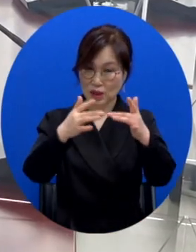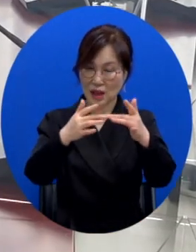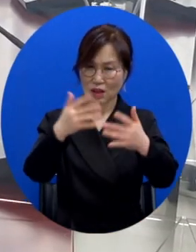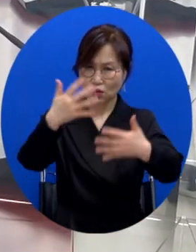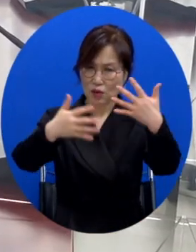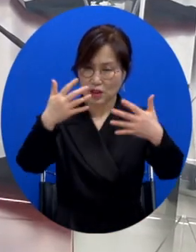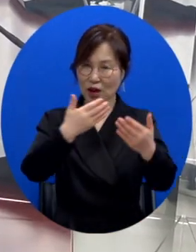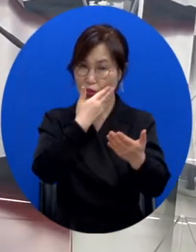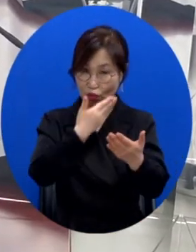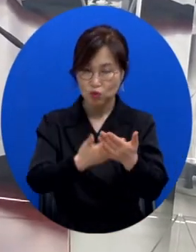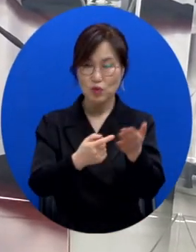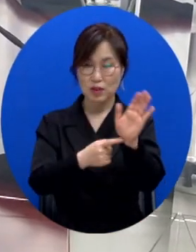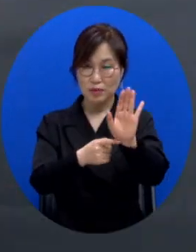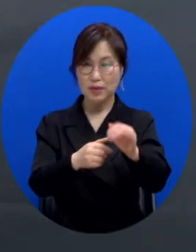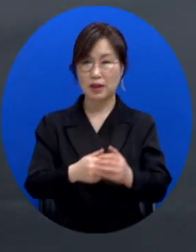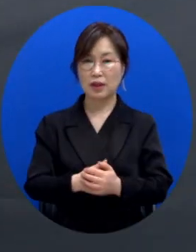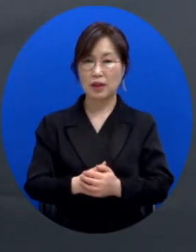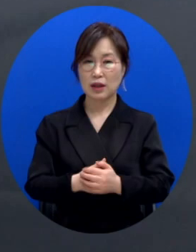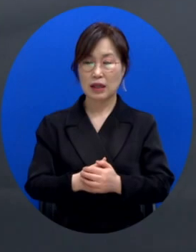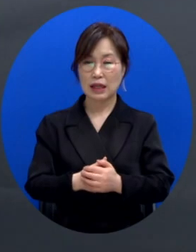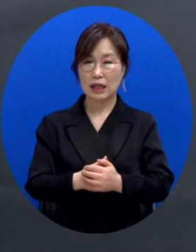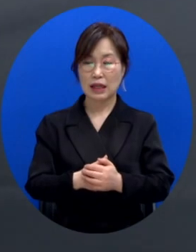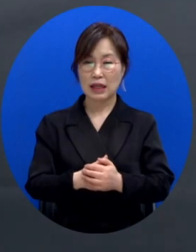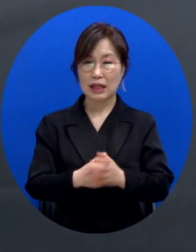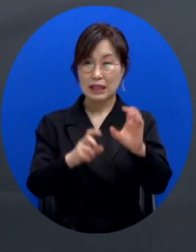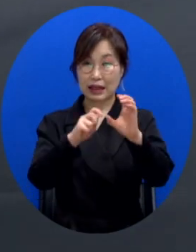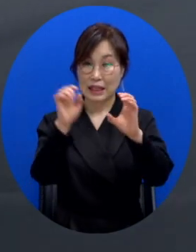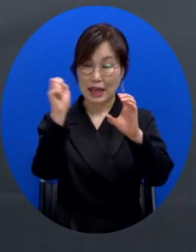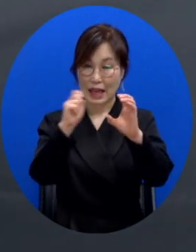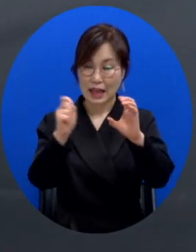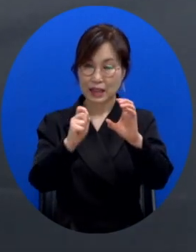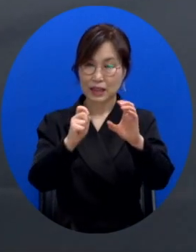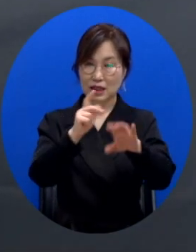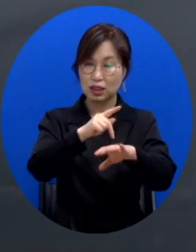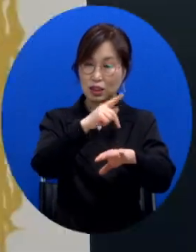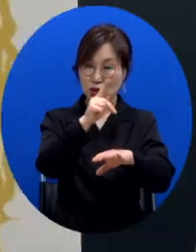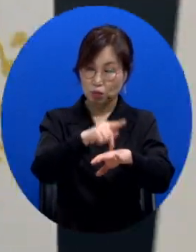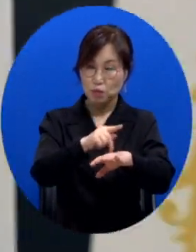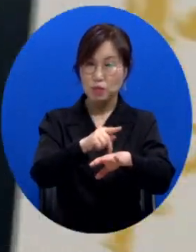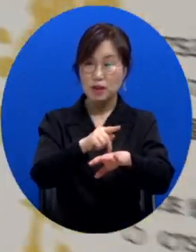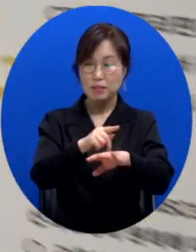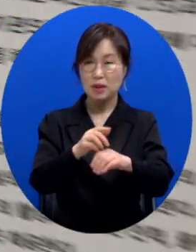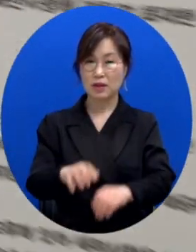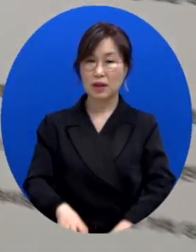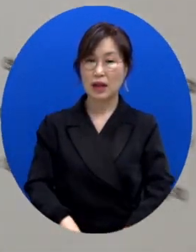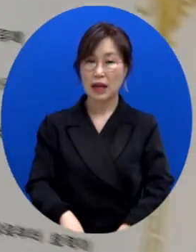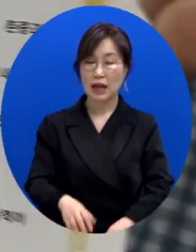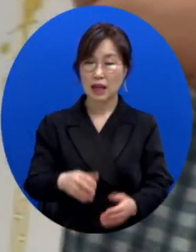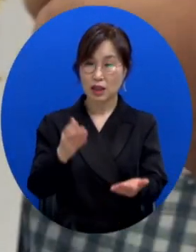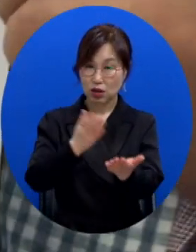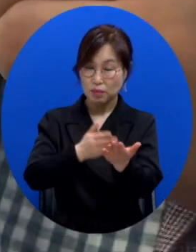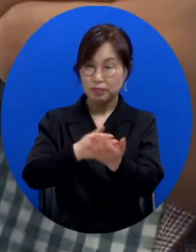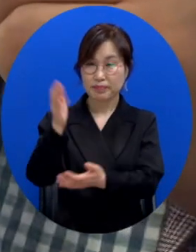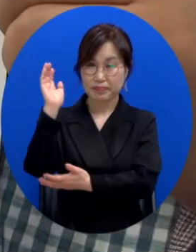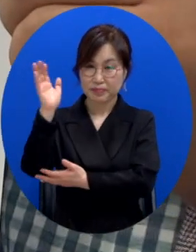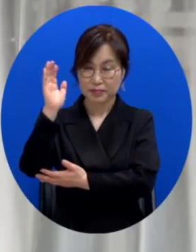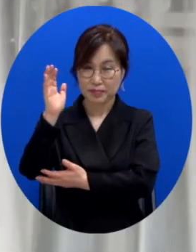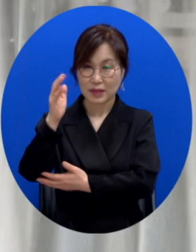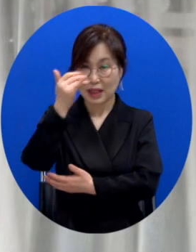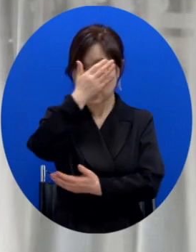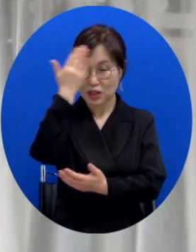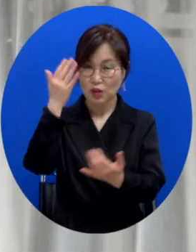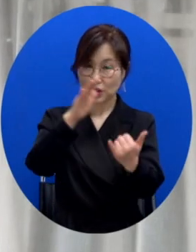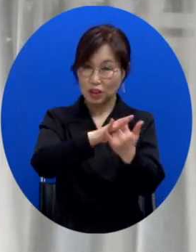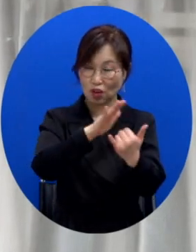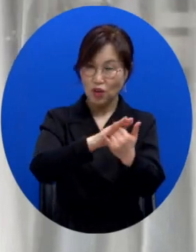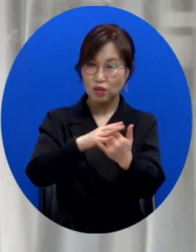보다 부각됐습니다. 현재 CTS 조이 필리핀은 선교지 뉴스와 설교 방송, 그리고 필리핀 다음 세대를 위한 미디어